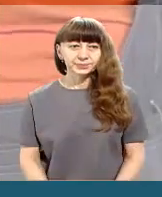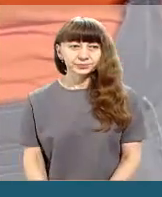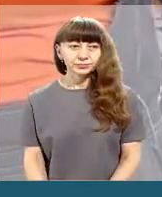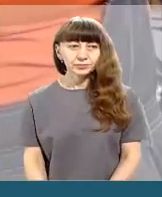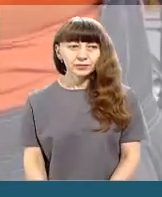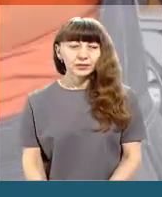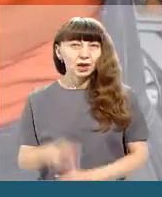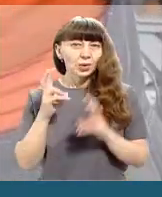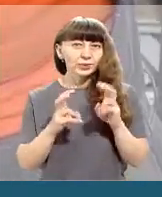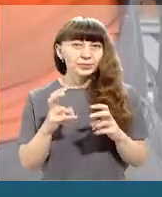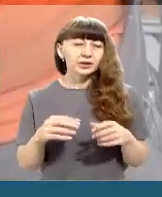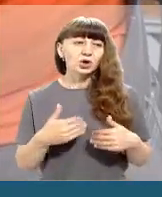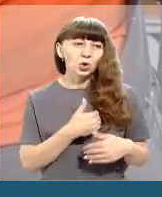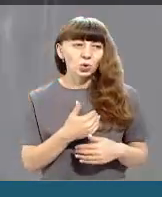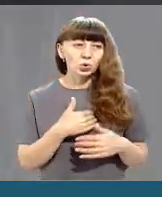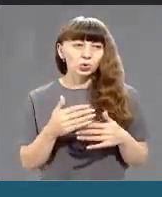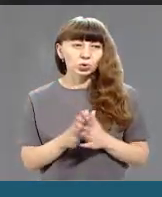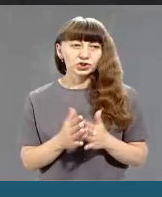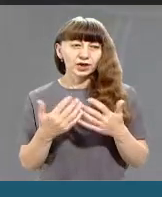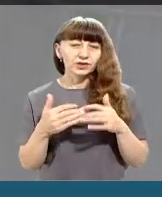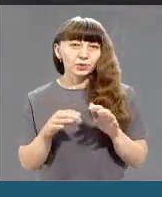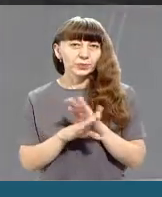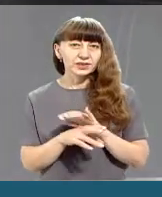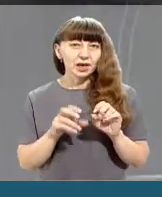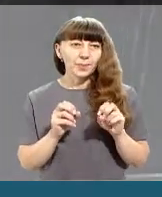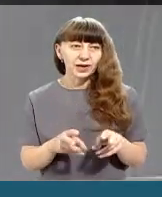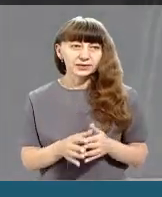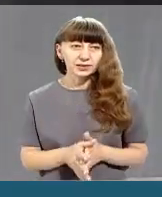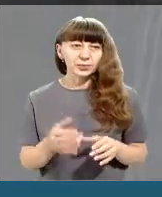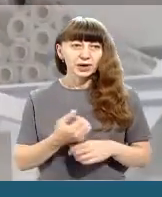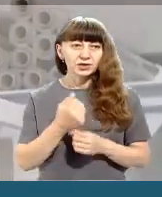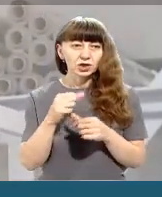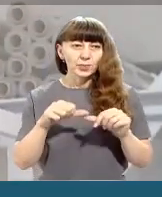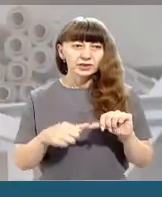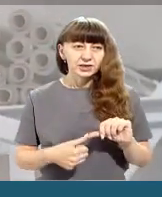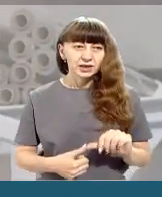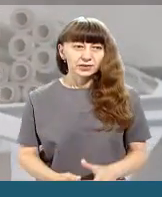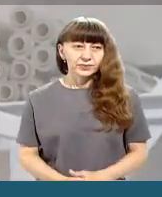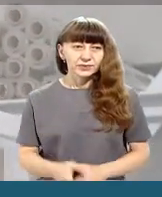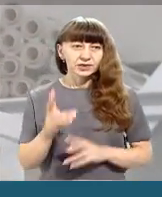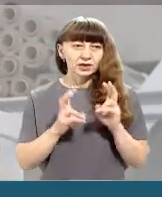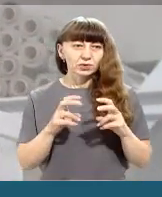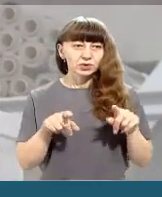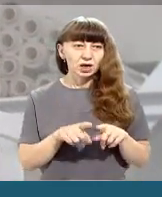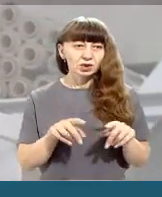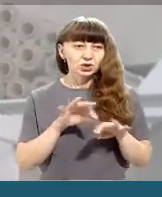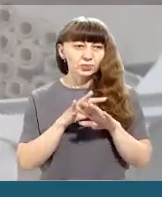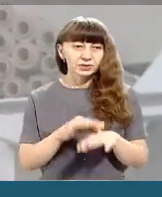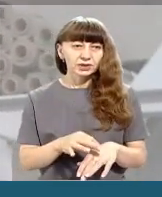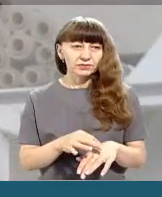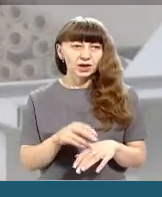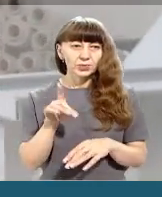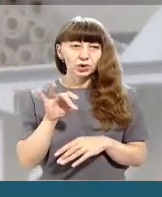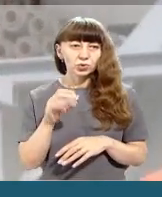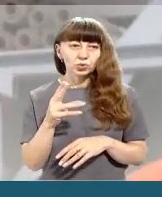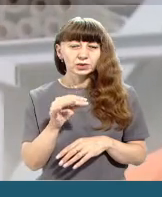энергетика қауіпсіздігін жасап, оны тұрақты сақтауды көздейді. Зауыт сонымен қатар электр энергетикалық кешен компаниялары үшін өнімдерді ішкі және